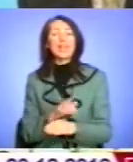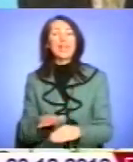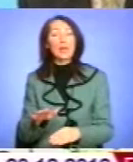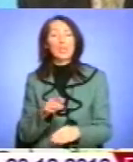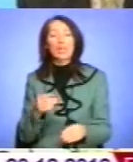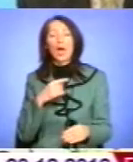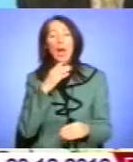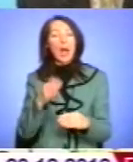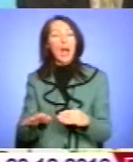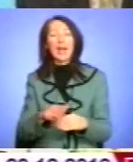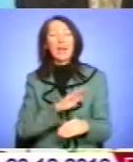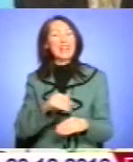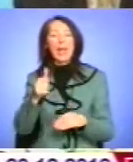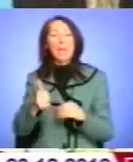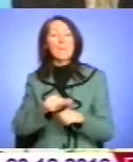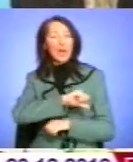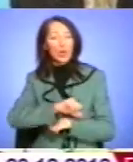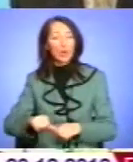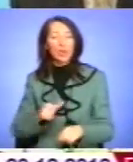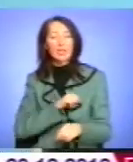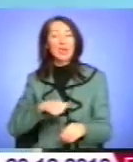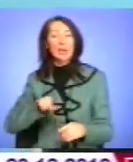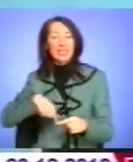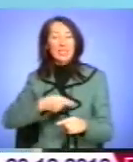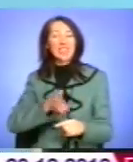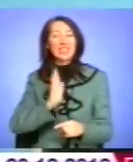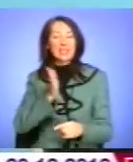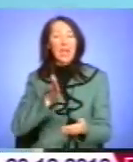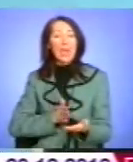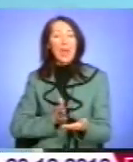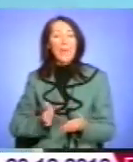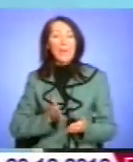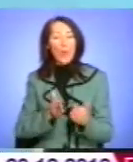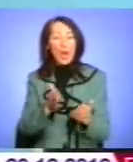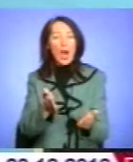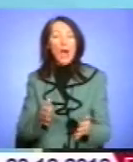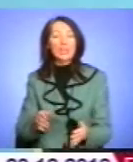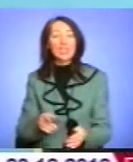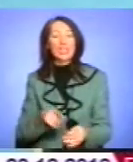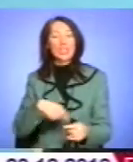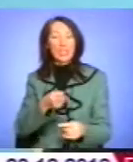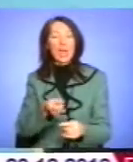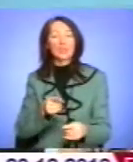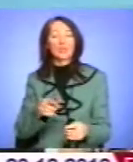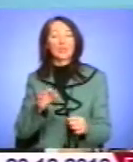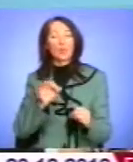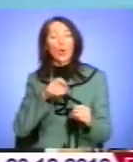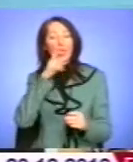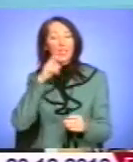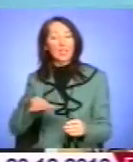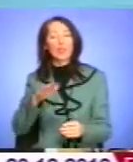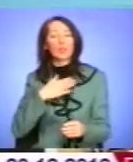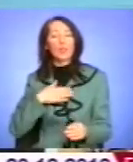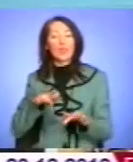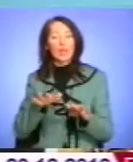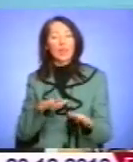край неприкордонний, саме через неї пролягає шлях у Центральну Україну. Наша місцевість у сфері діяльності європейських